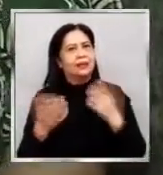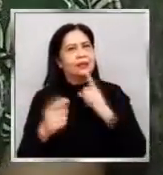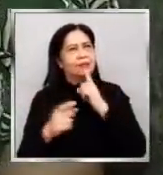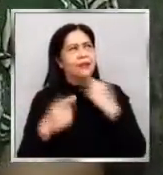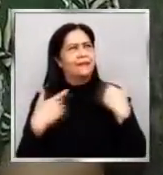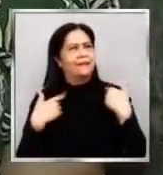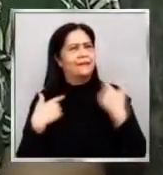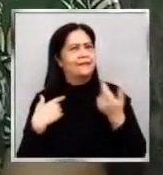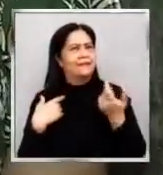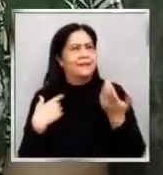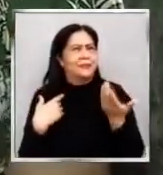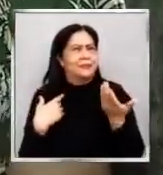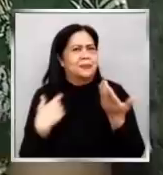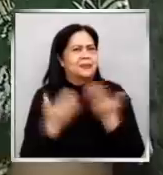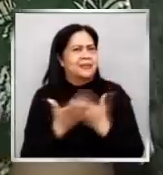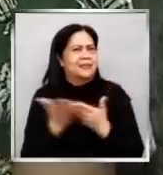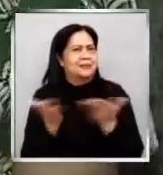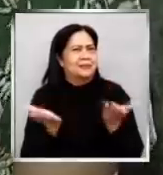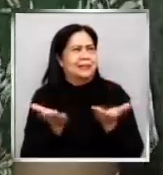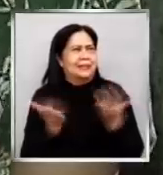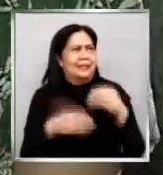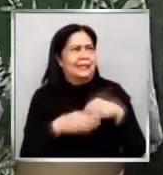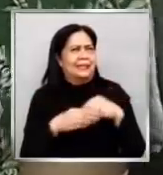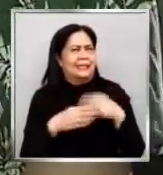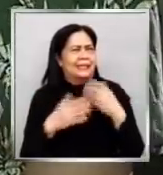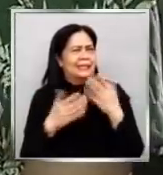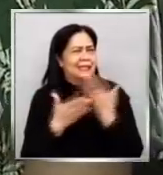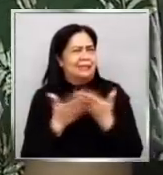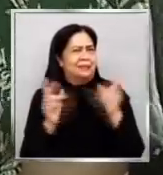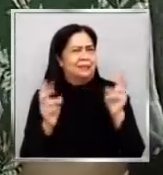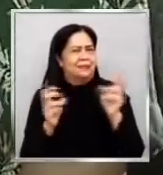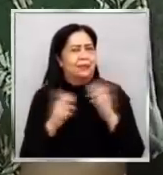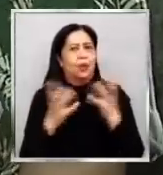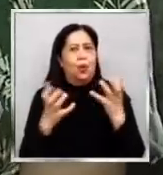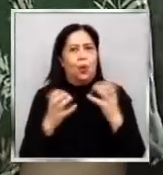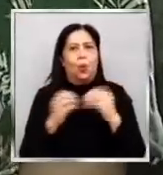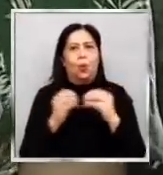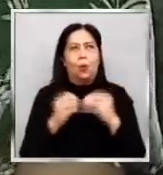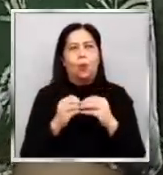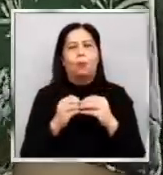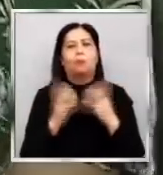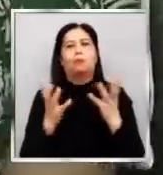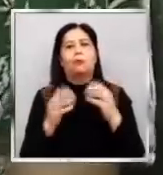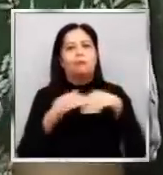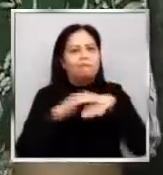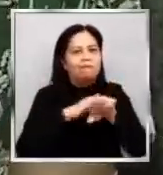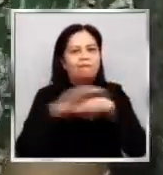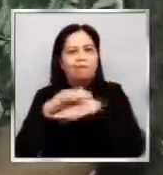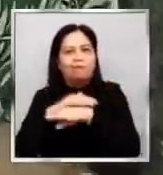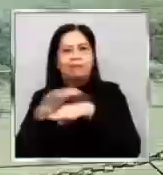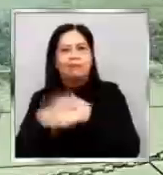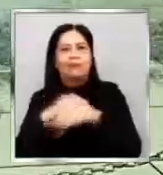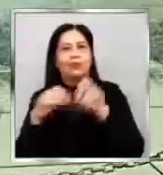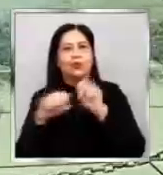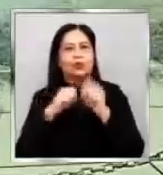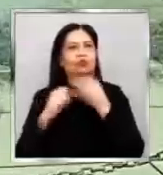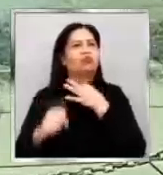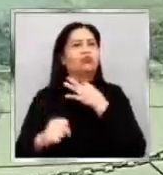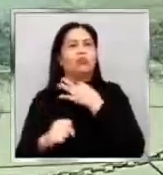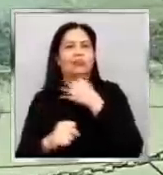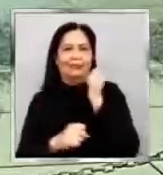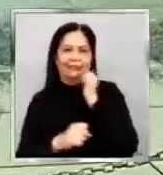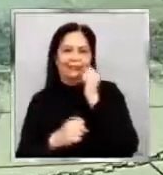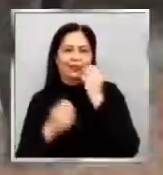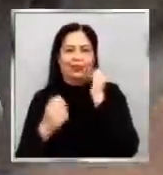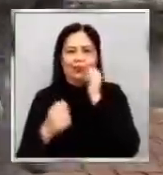ano ko dito sa loob. Tapos gusto ko pa pong mas pasukin kasi parang naku-curious ako lalo. Welcome dito